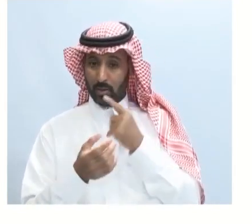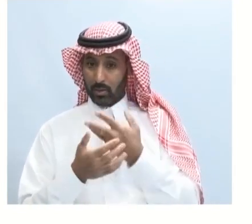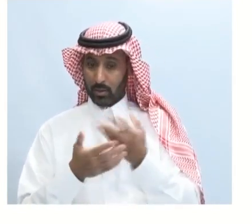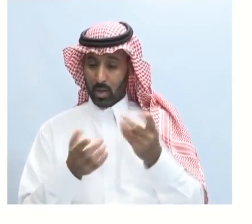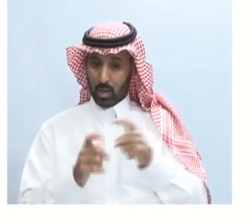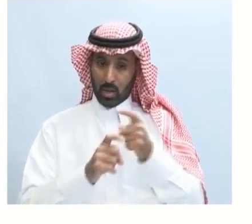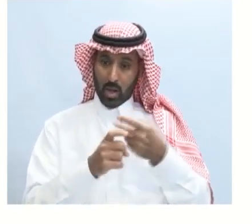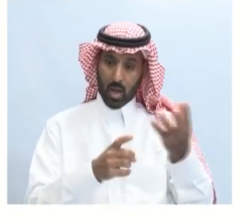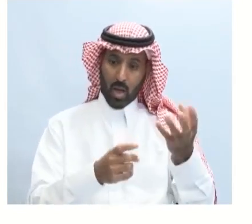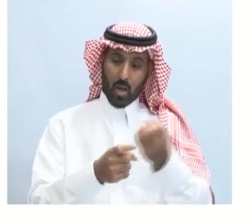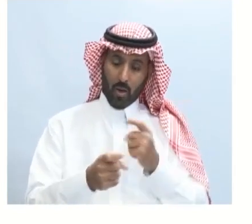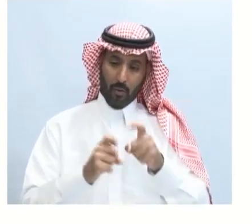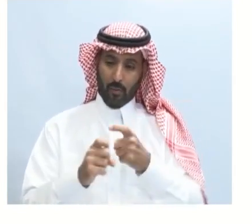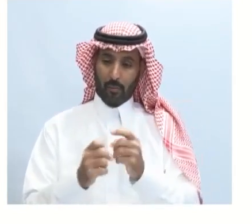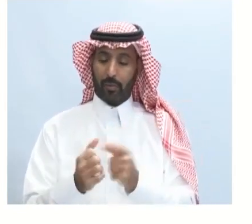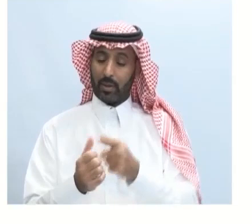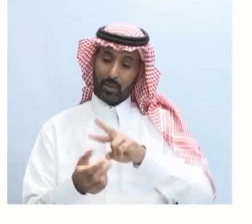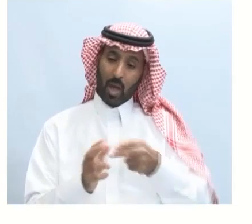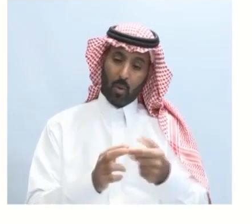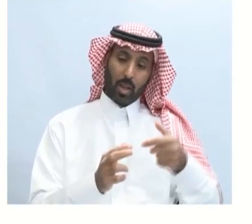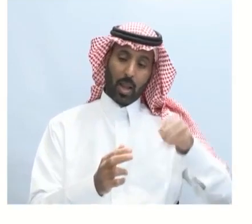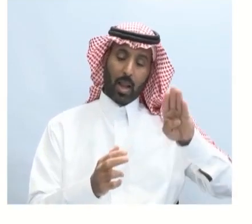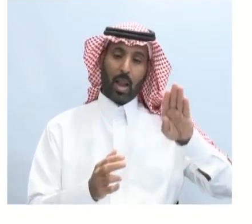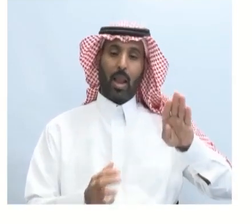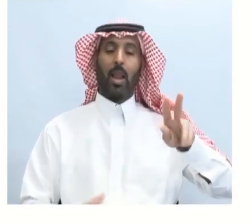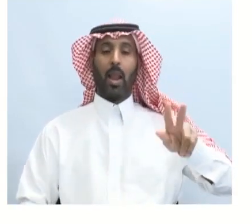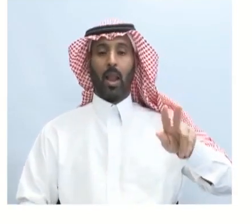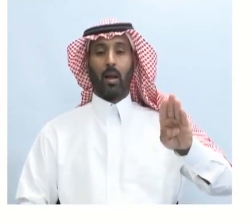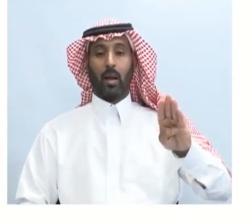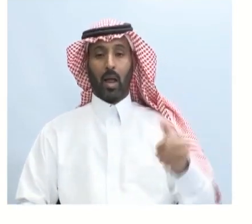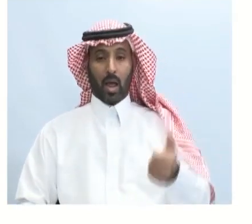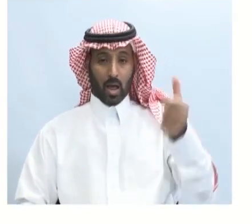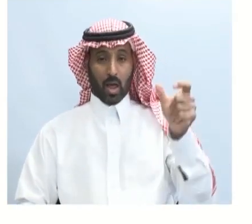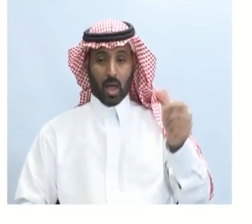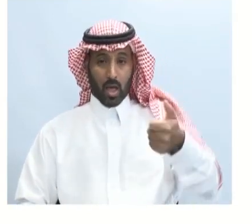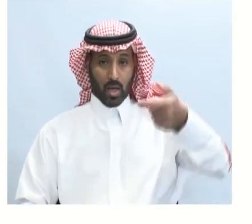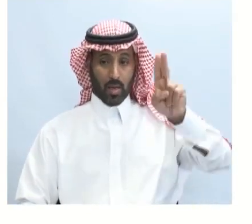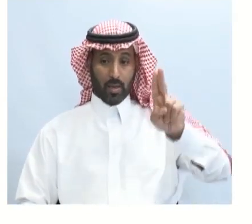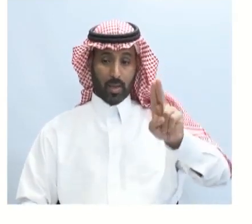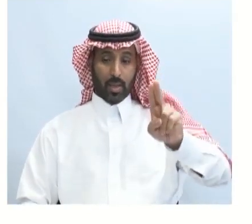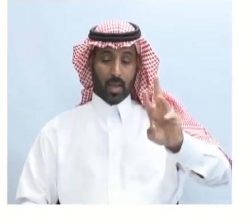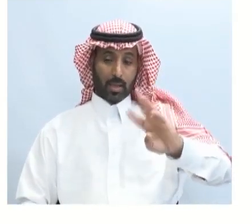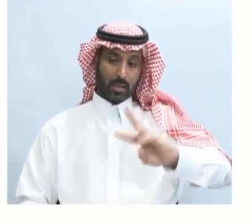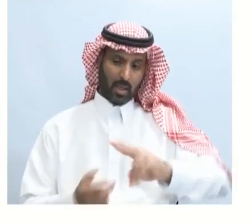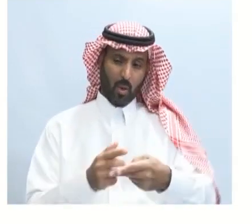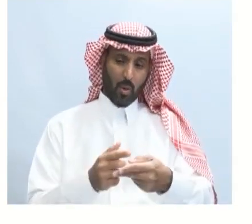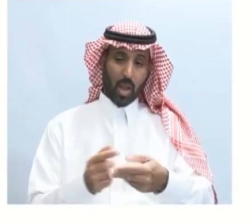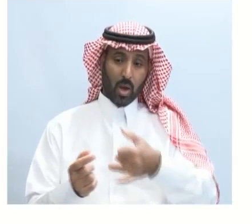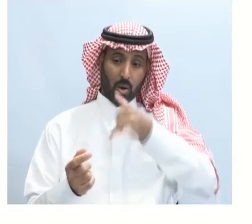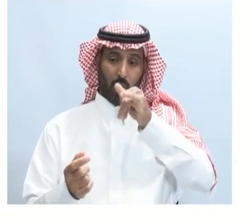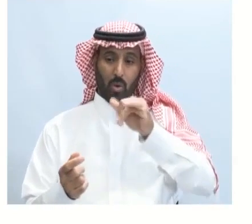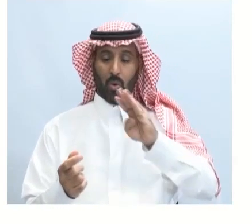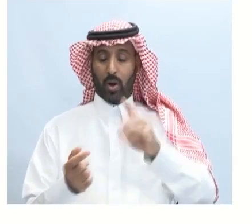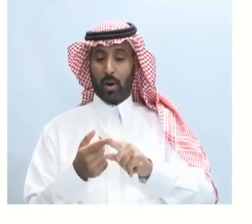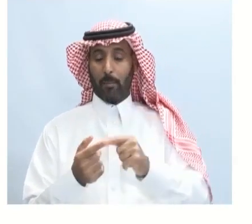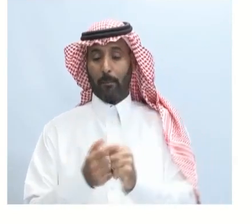وهو تحويل الالكانات الى كحولات تحويل الالكانات الى كحولات كيف يتم ذلك لاحظ